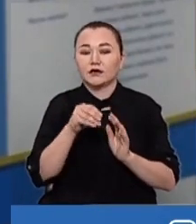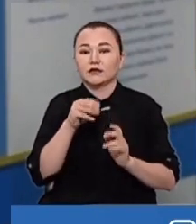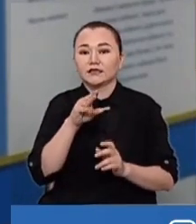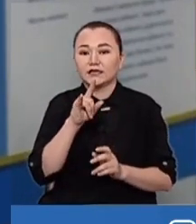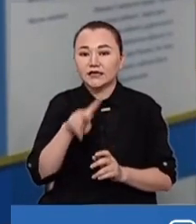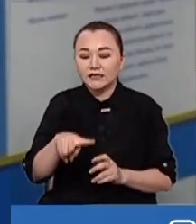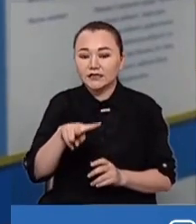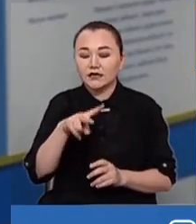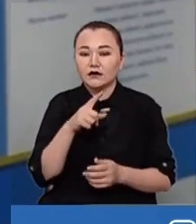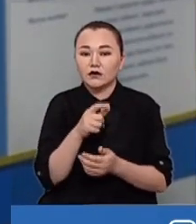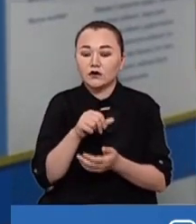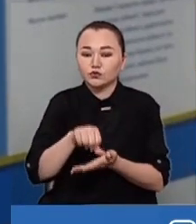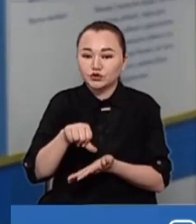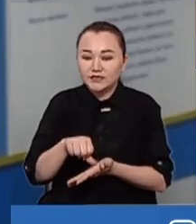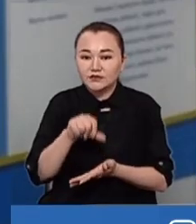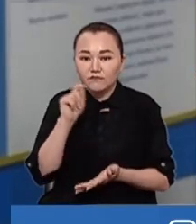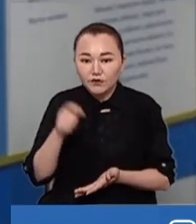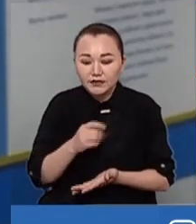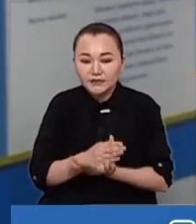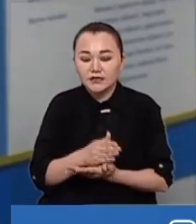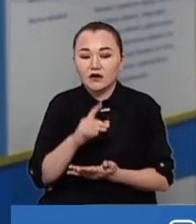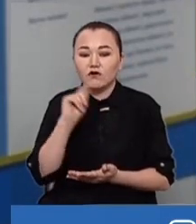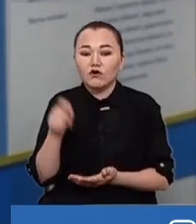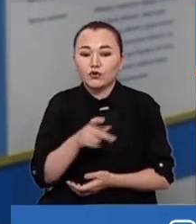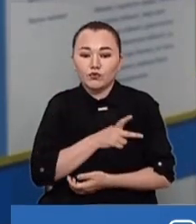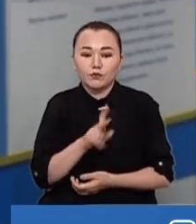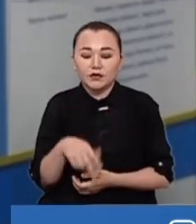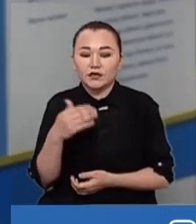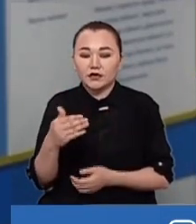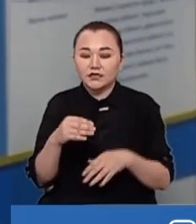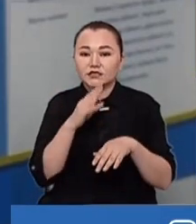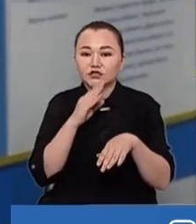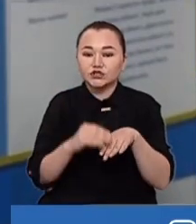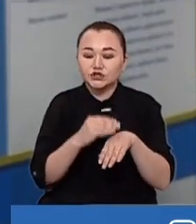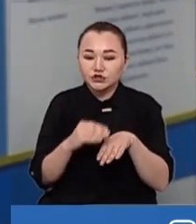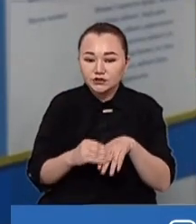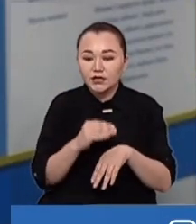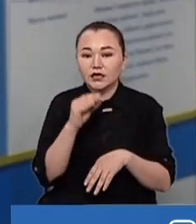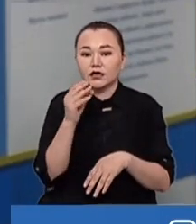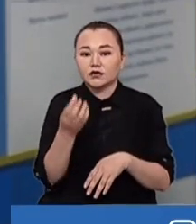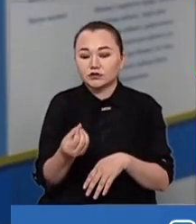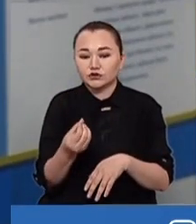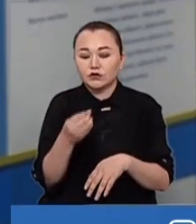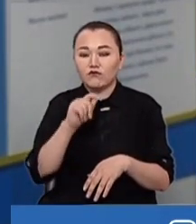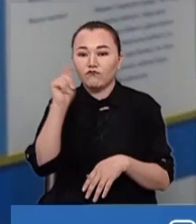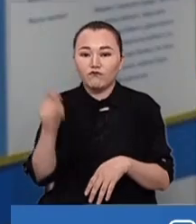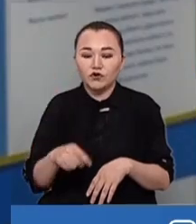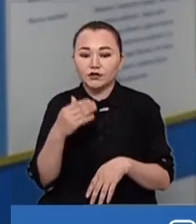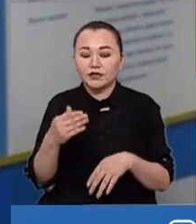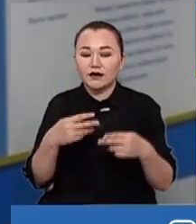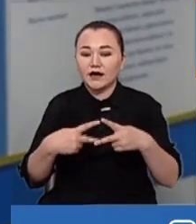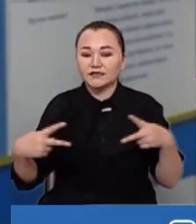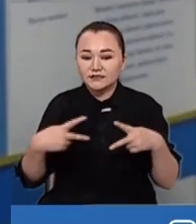бар. Ұлы Отан соғысында қайтыс болған жауынгерлердің жұбайлары, сонымен қатар Ұлы Отан соғысына